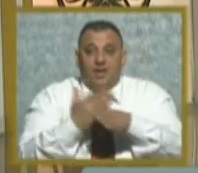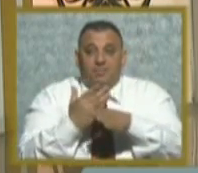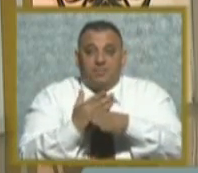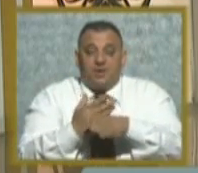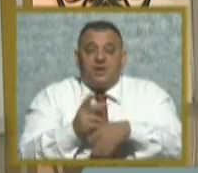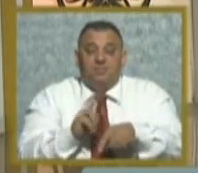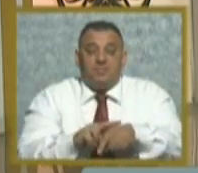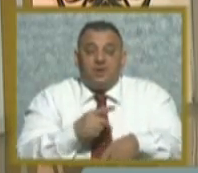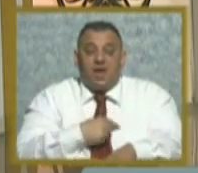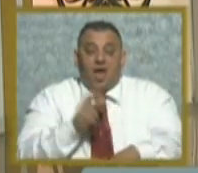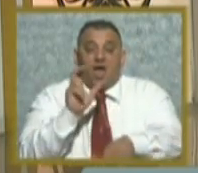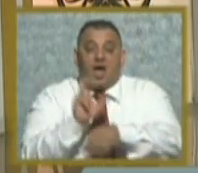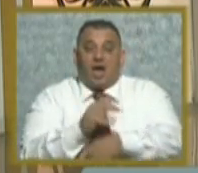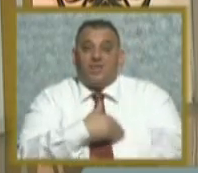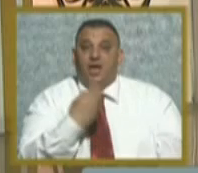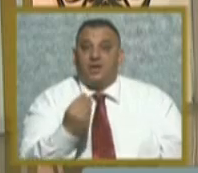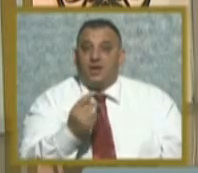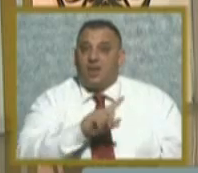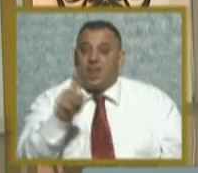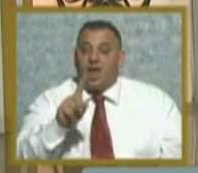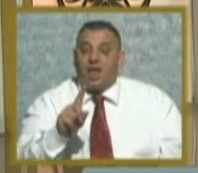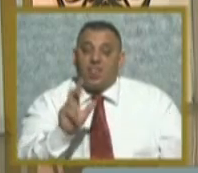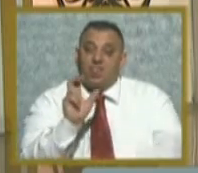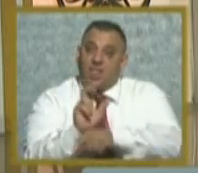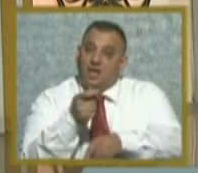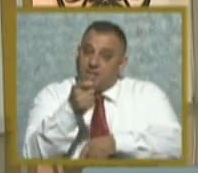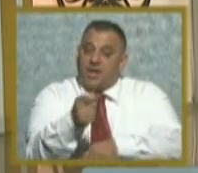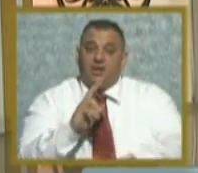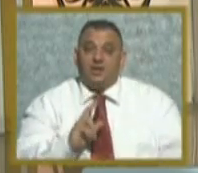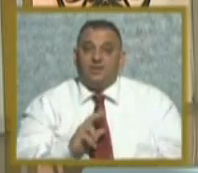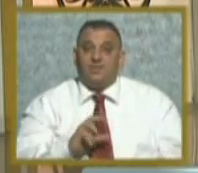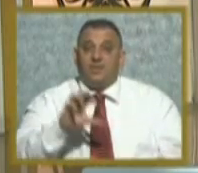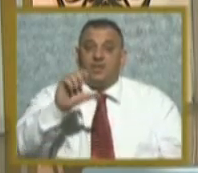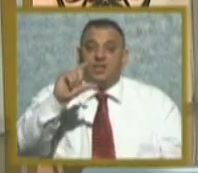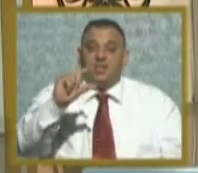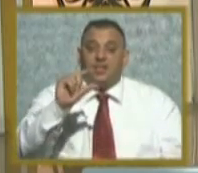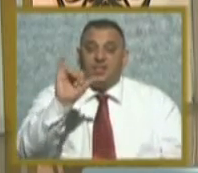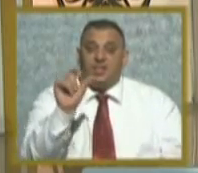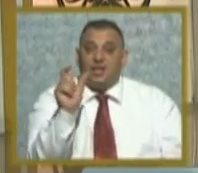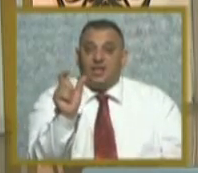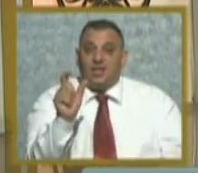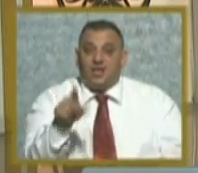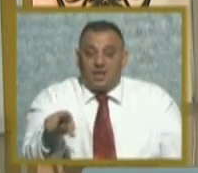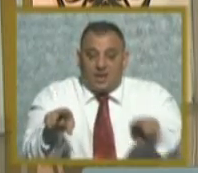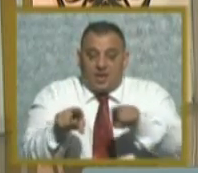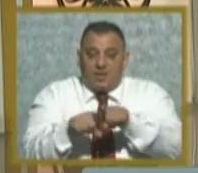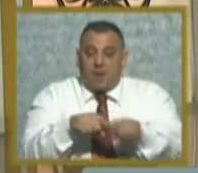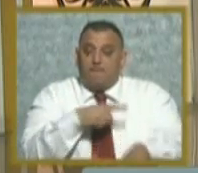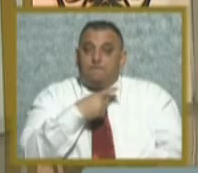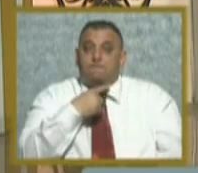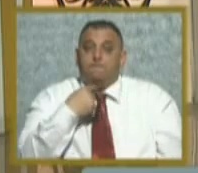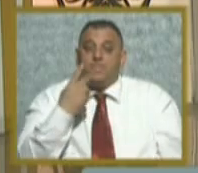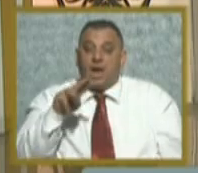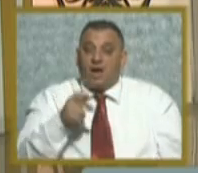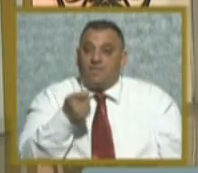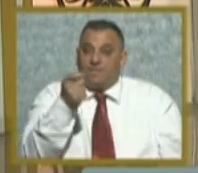حسن. لا دين. دين يعني دين. نعم انا اخويا بنعطيه 100 ونقول له هاي ال 100